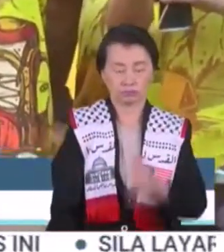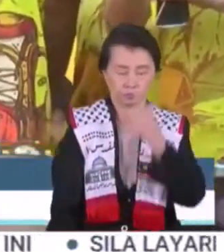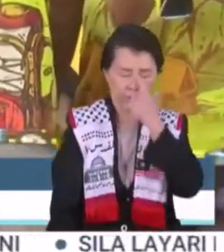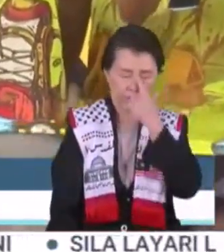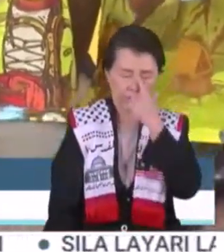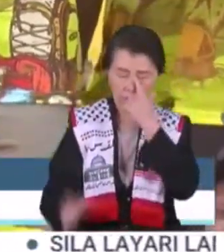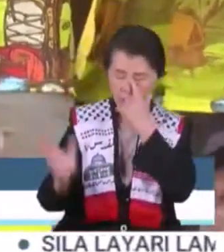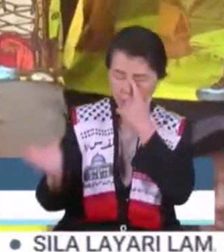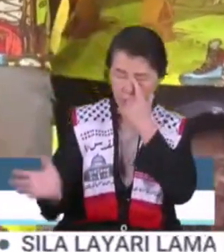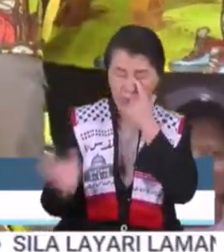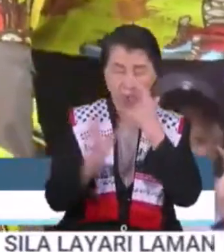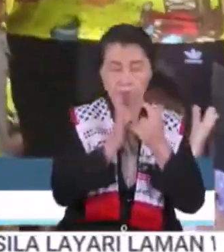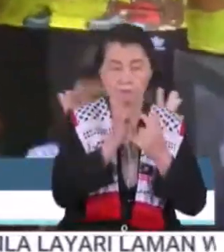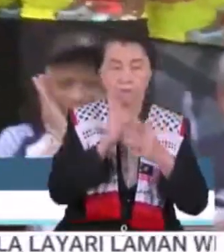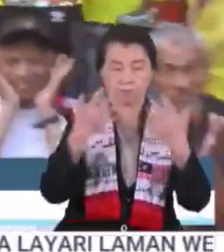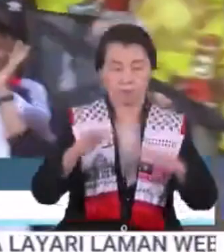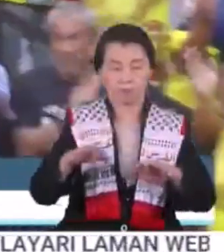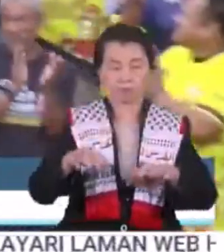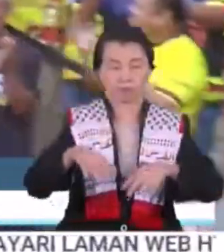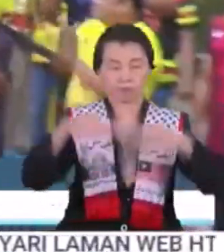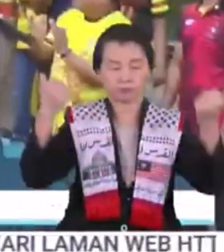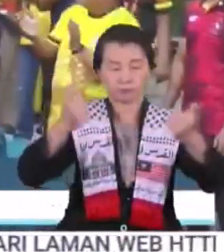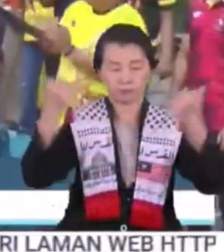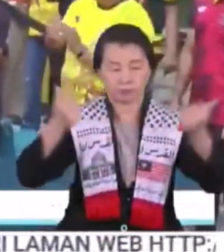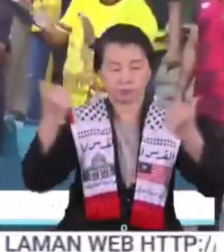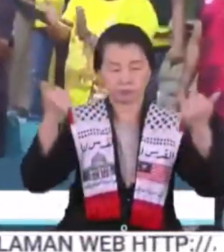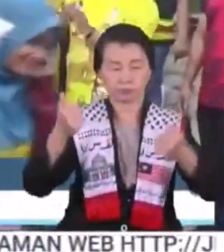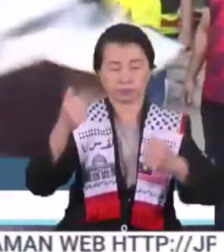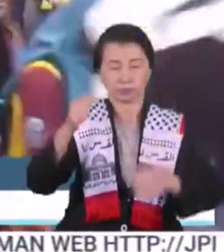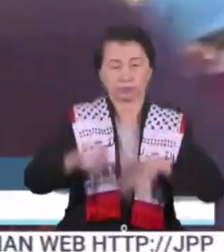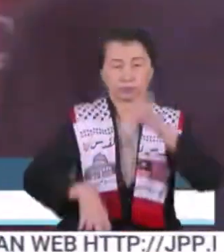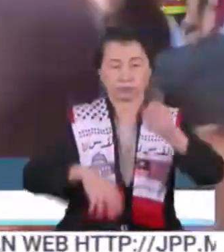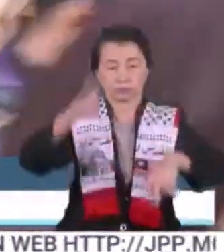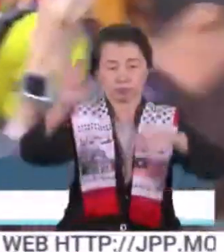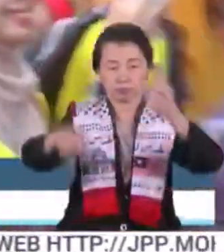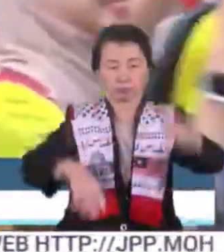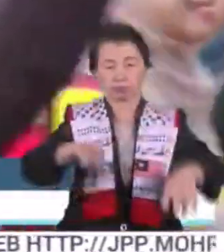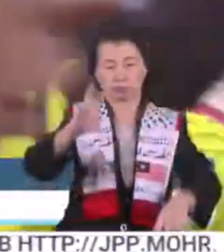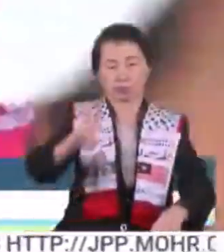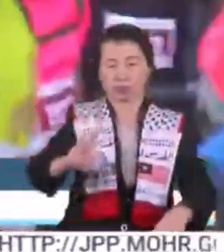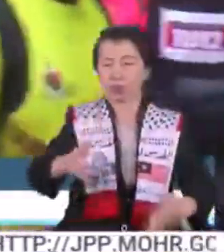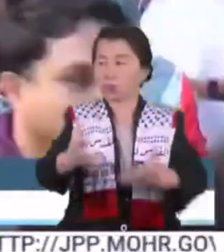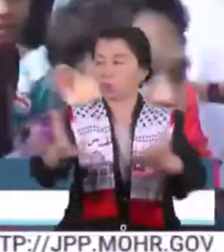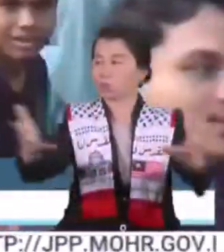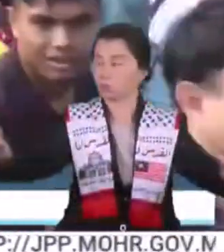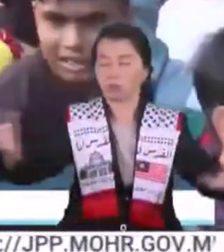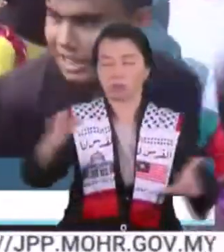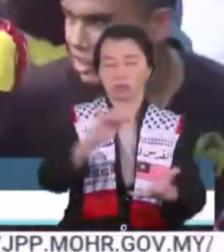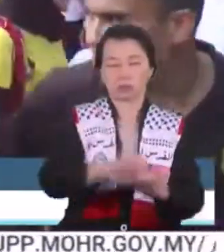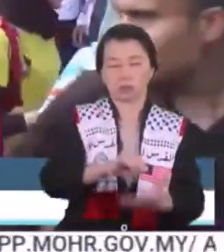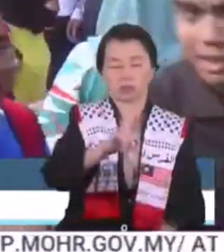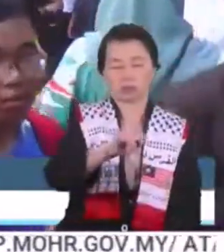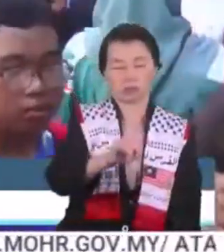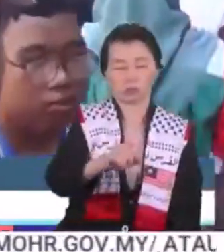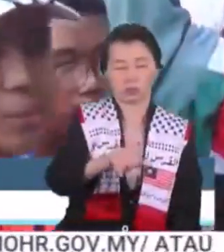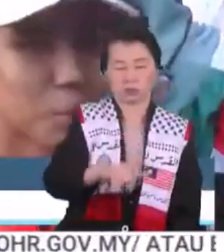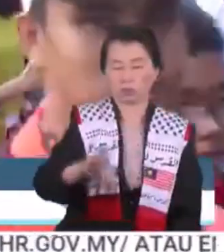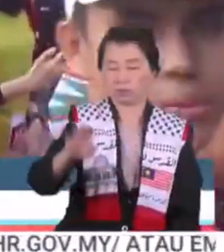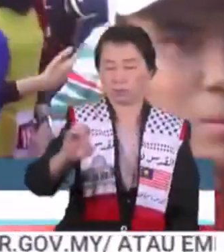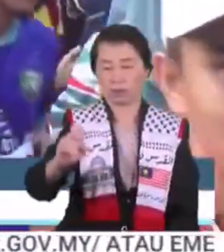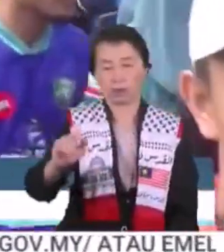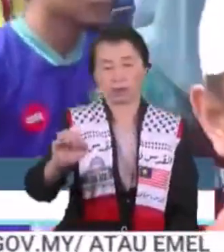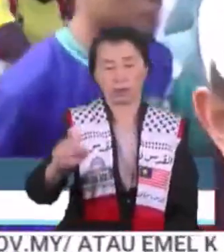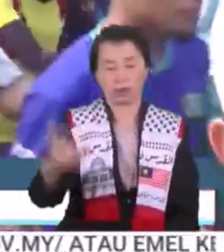Beliau berkata demikian selepas menyempurnakan majlis pelepasan daki gunung Seven Wonders di Ulu Bendol, Kuala Pilah.